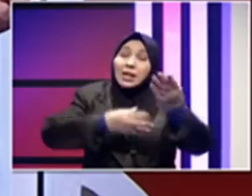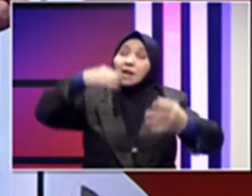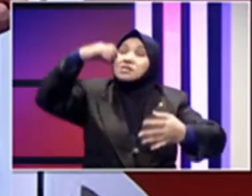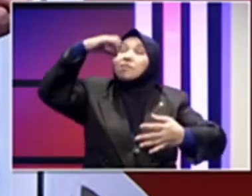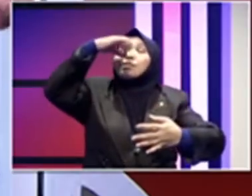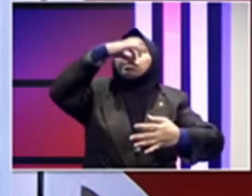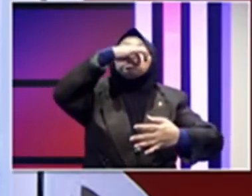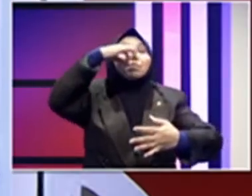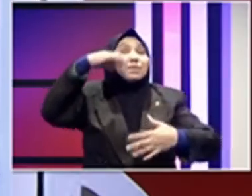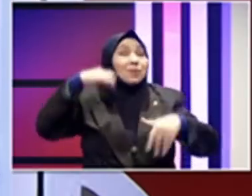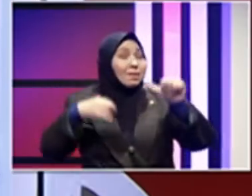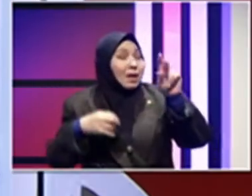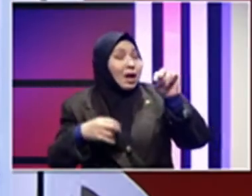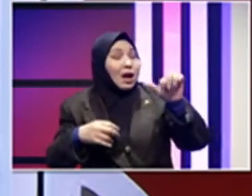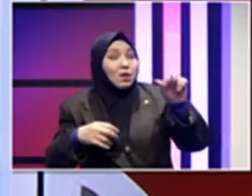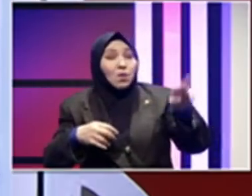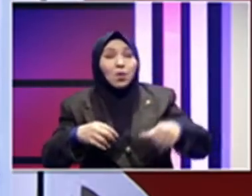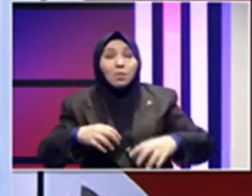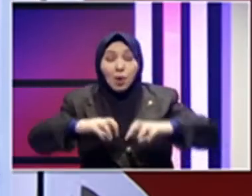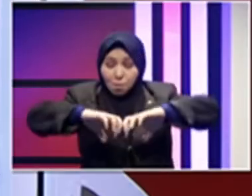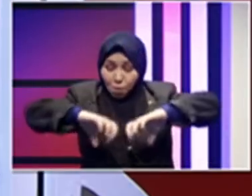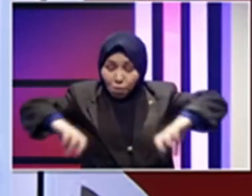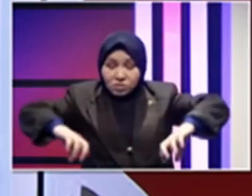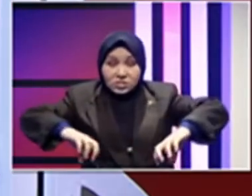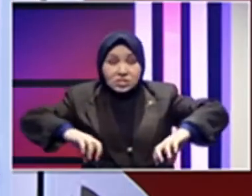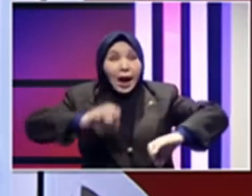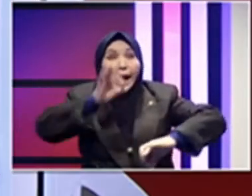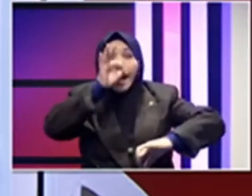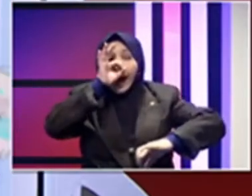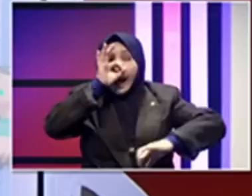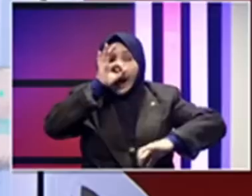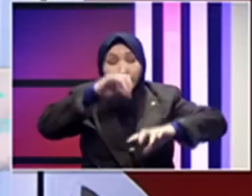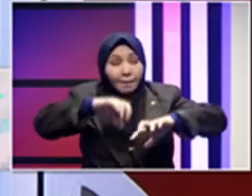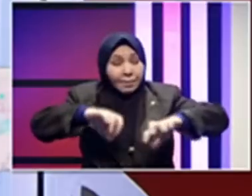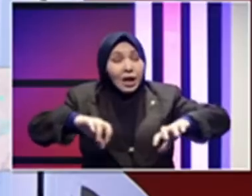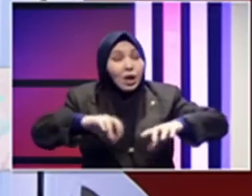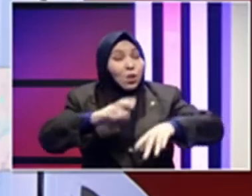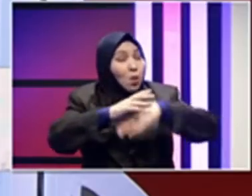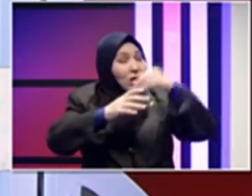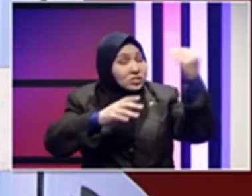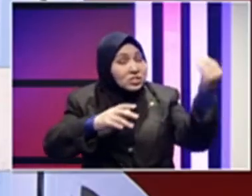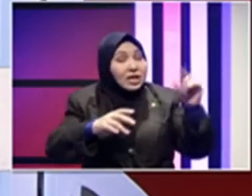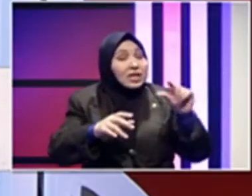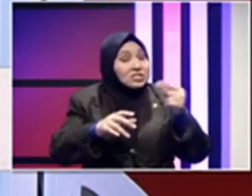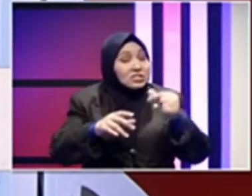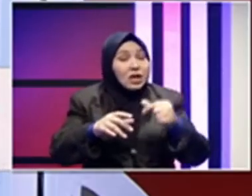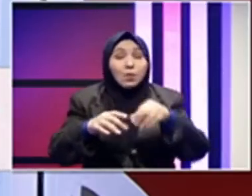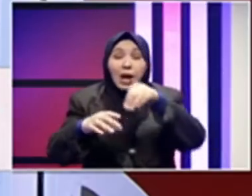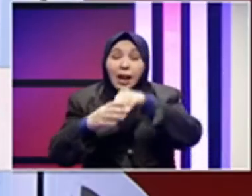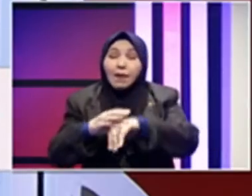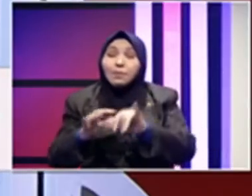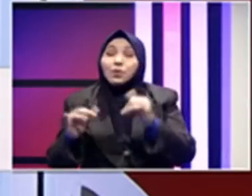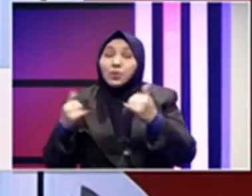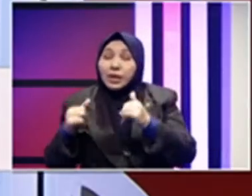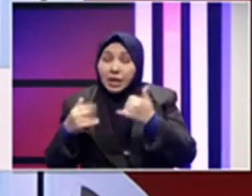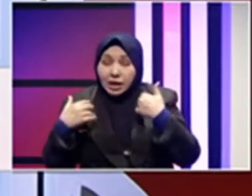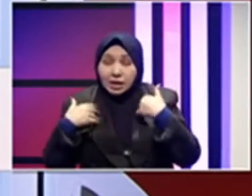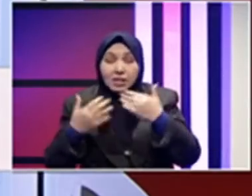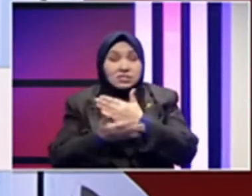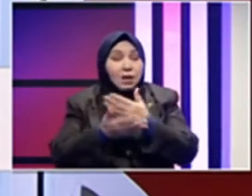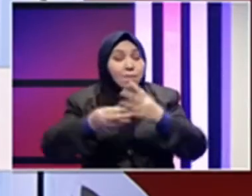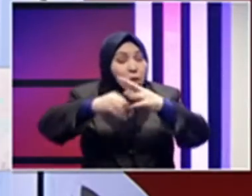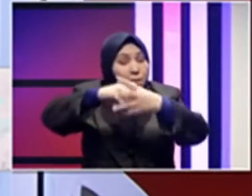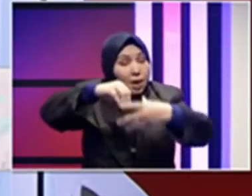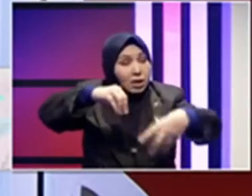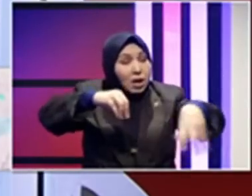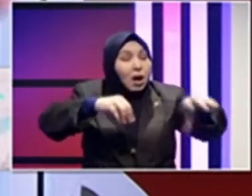Ustaz, musangking, kan, duanya hijau dalamnya kuning, kan, Allah. Ada juga pokok apa kalau katakan buah mangga. Betul?